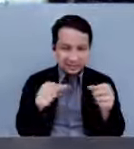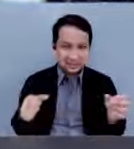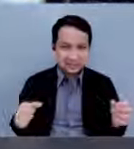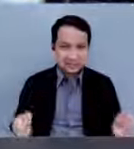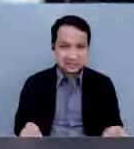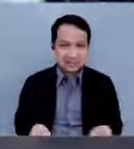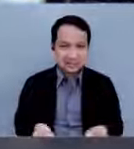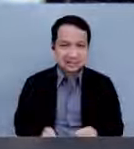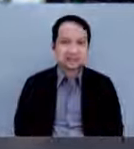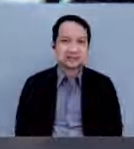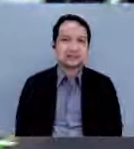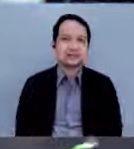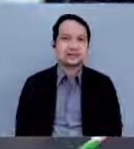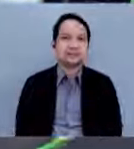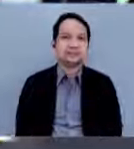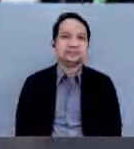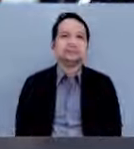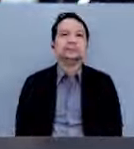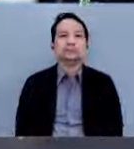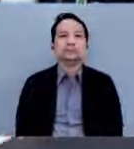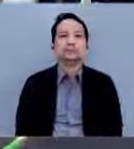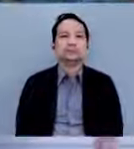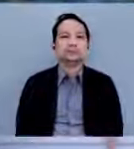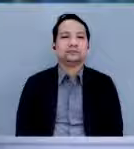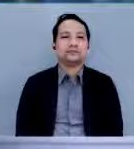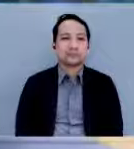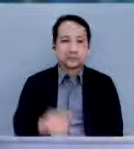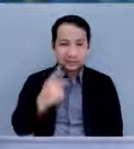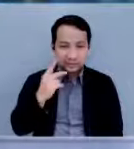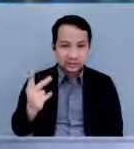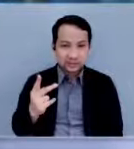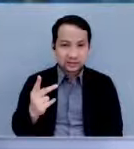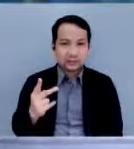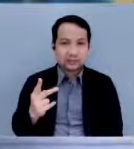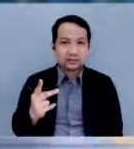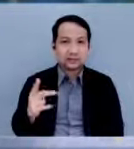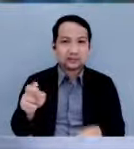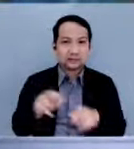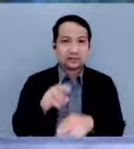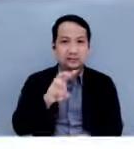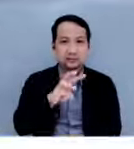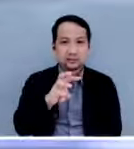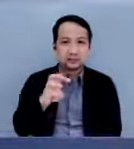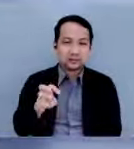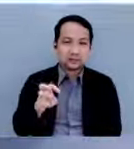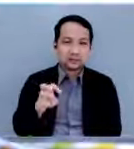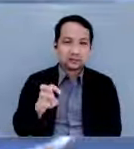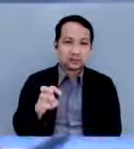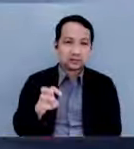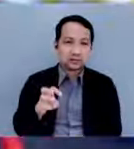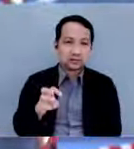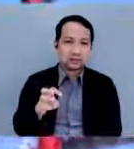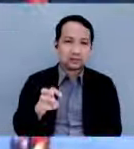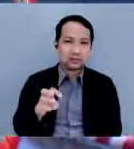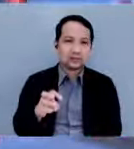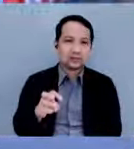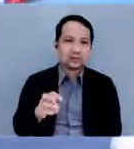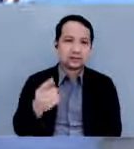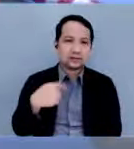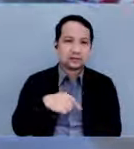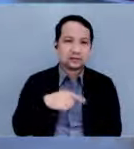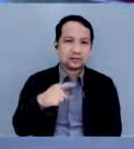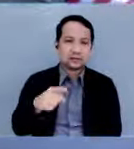Yung weighted, diba, yung hindi, pinagdudugtong. Bali, ito po yung ginagawa ko. Ito yung ordinary, 600 pesos. Tapos yung travel kayo po gumagawa. Okay. Tapos yung